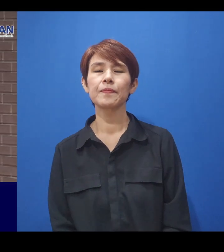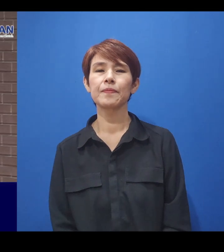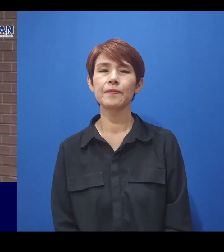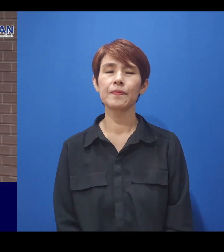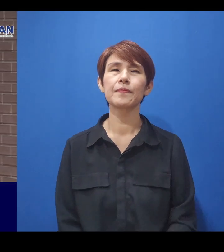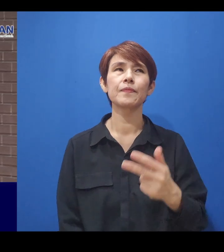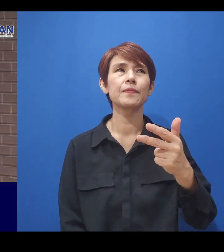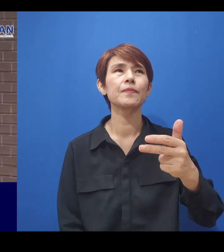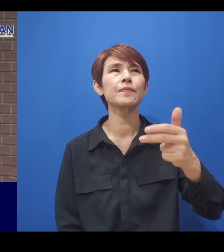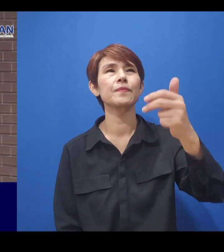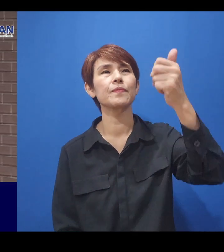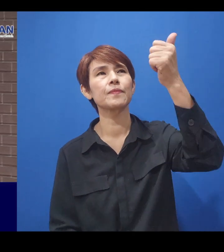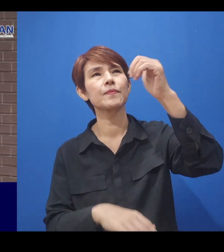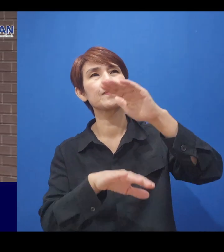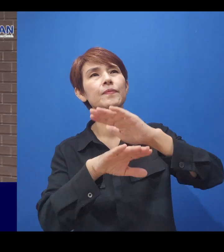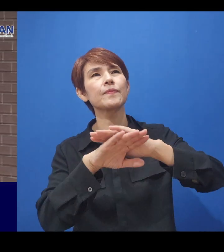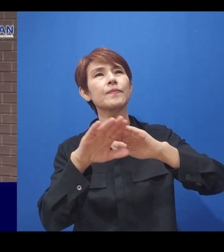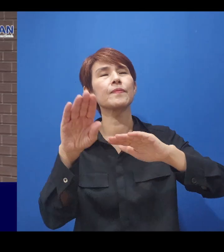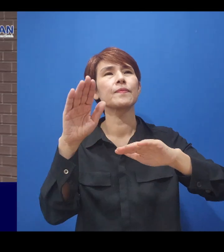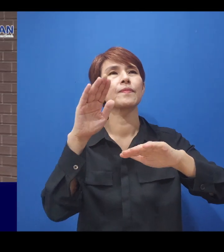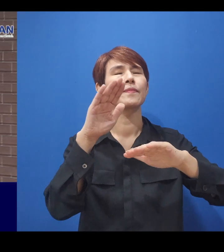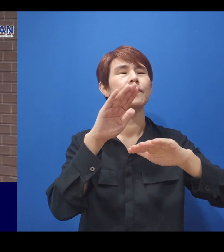찬송합니다. 주의 손이